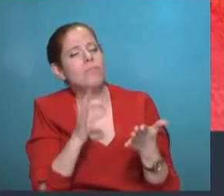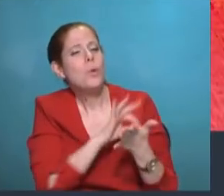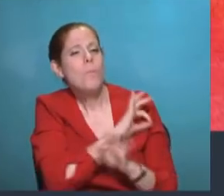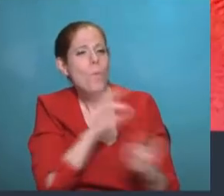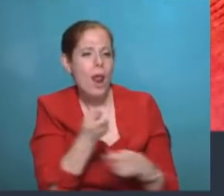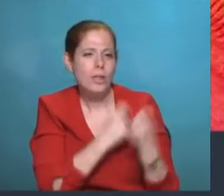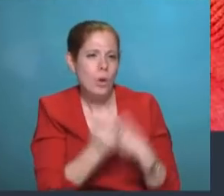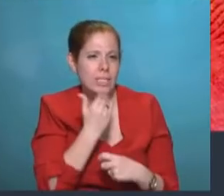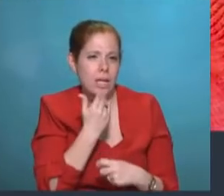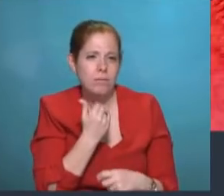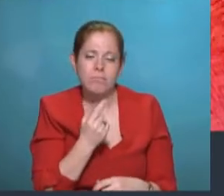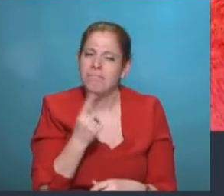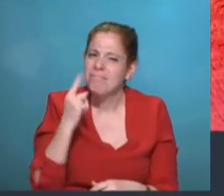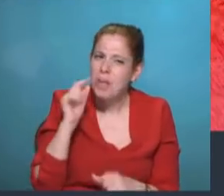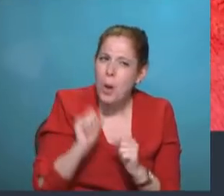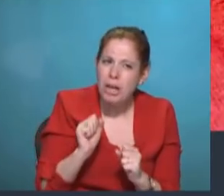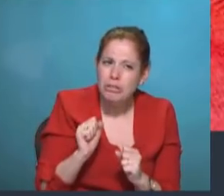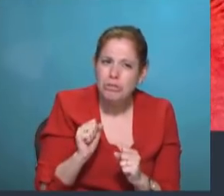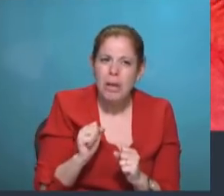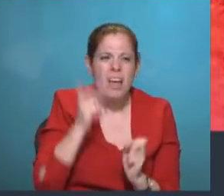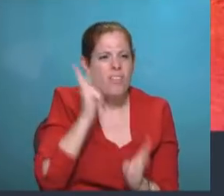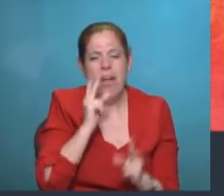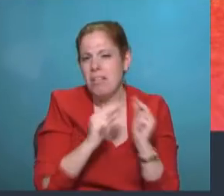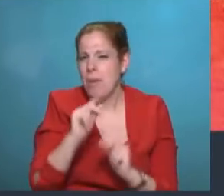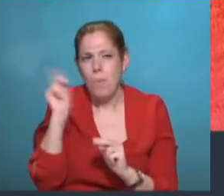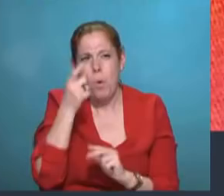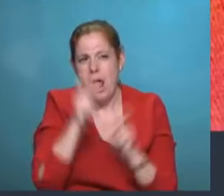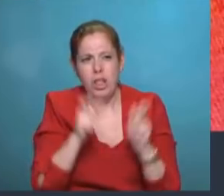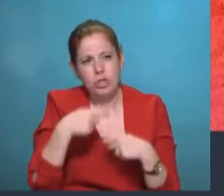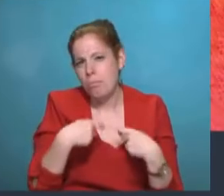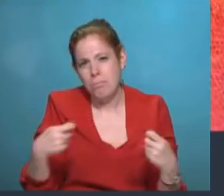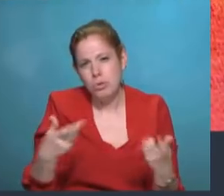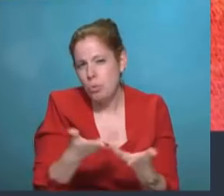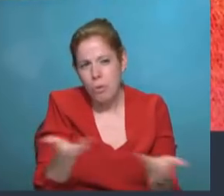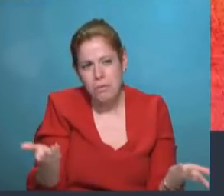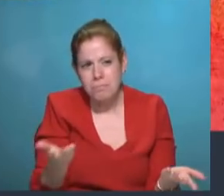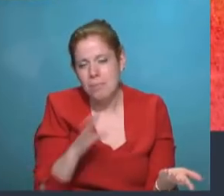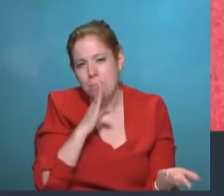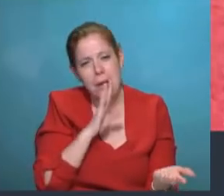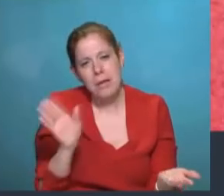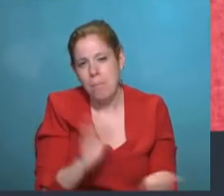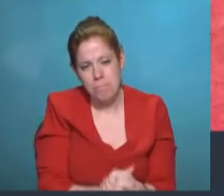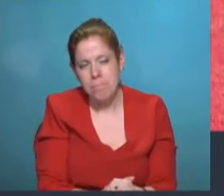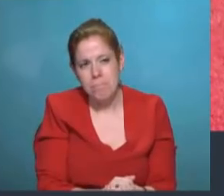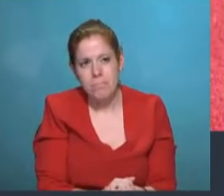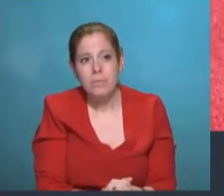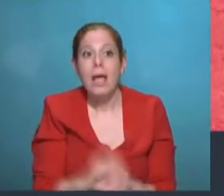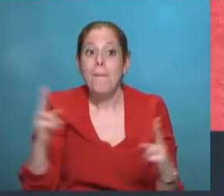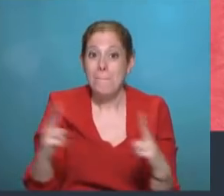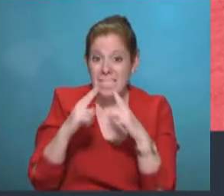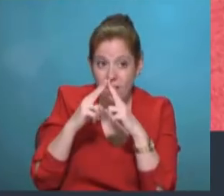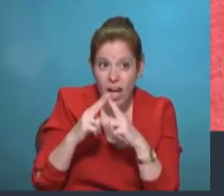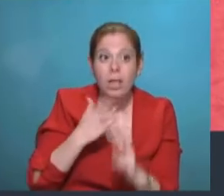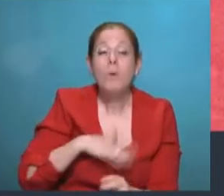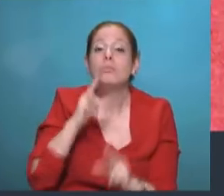It's not difficult. You can speak with all the people here at the market. It's no problem for us. In France, for example, they want to